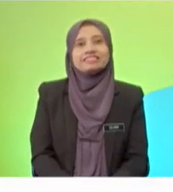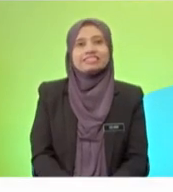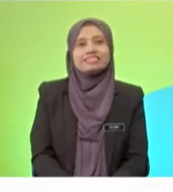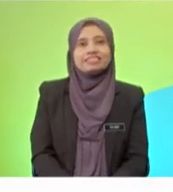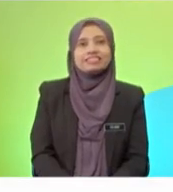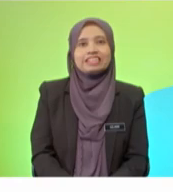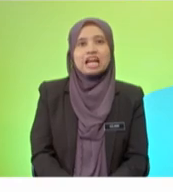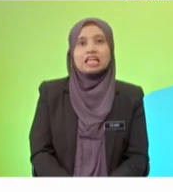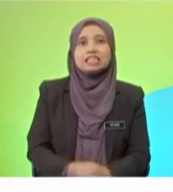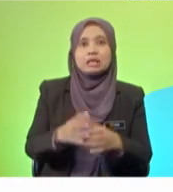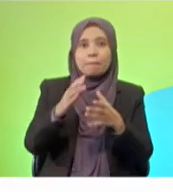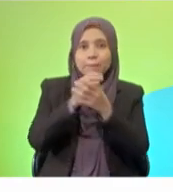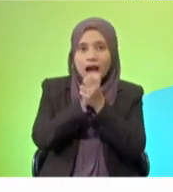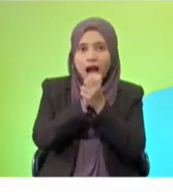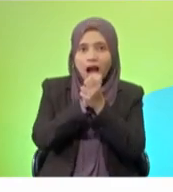betul